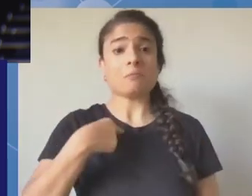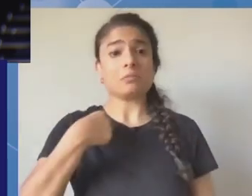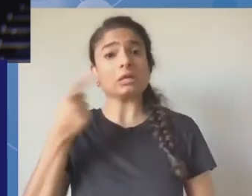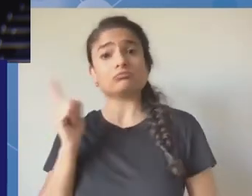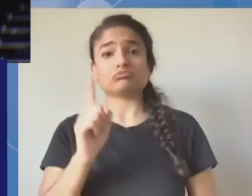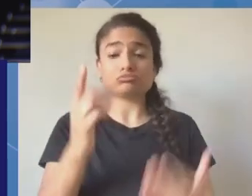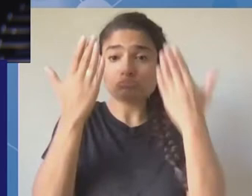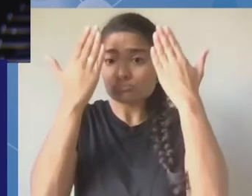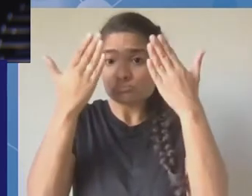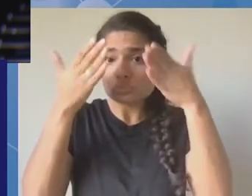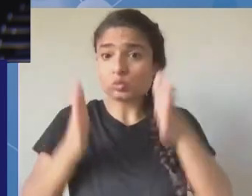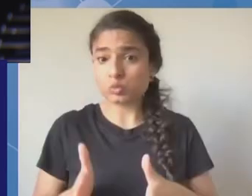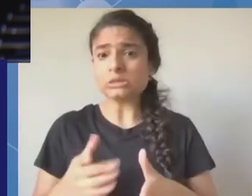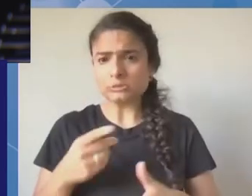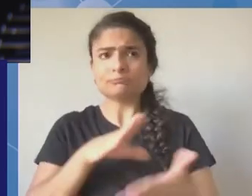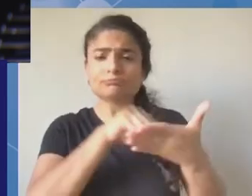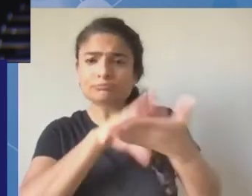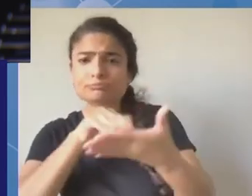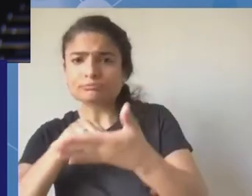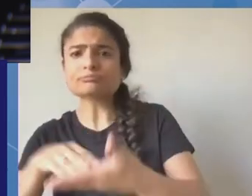EGF 峰会。